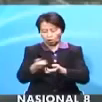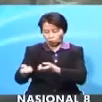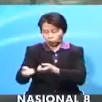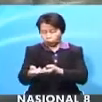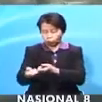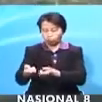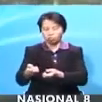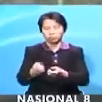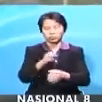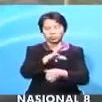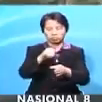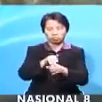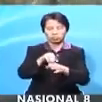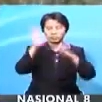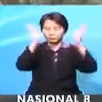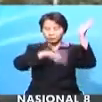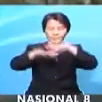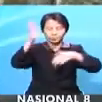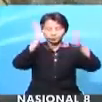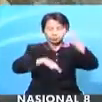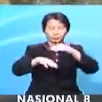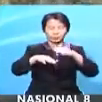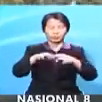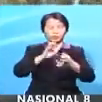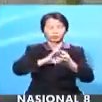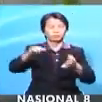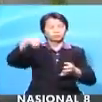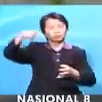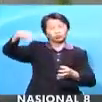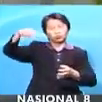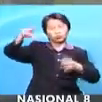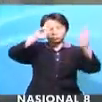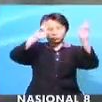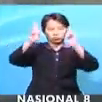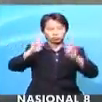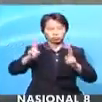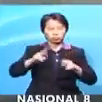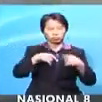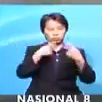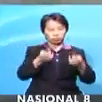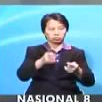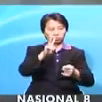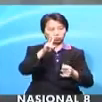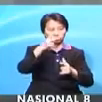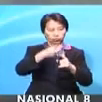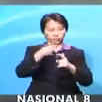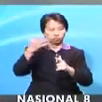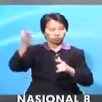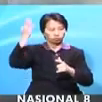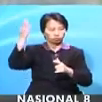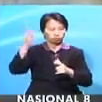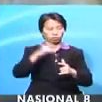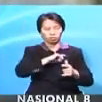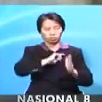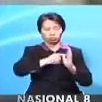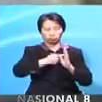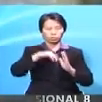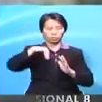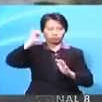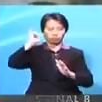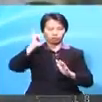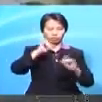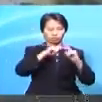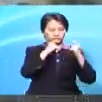yang mengakibatkan jerebu sehingga mencerdaskan quality udara Negara Jiran sejak 2 bulan lalu mulai semalam pasukan